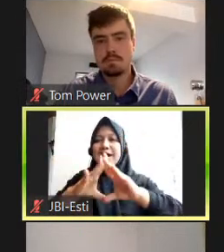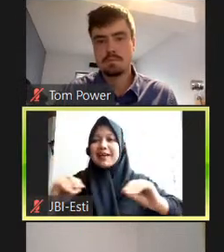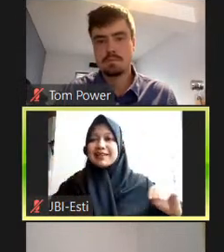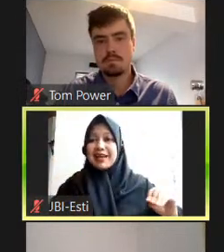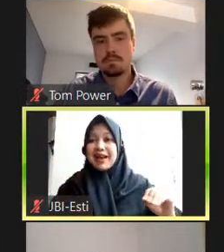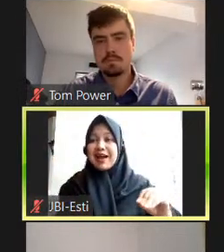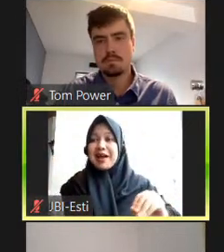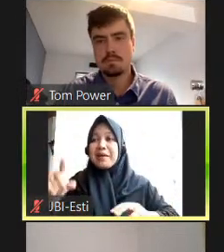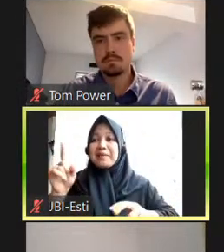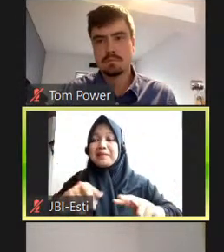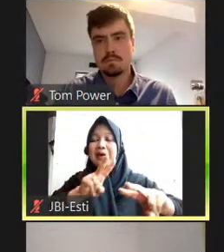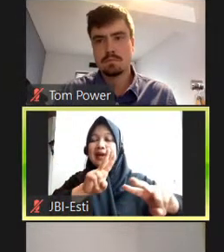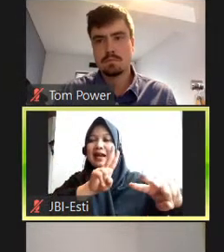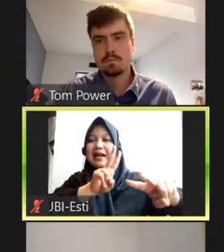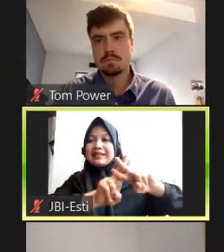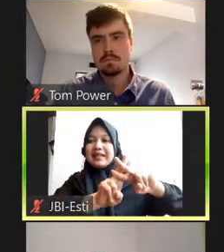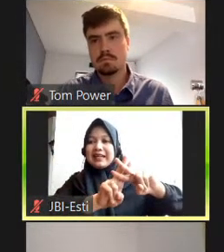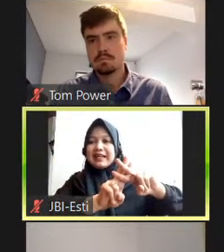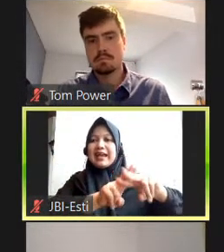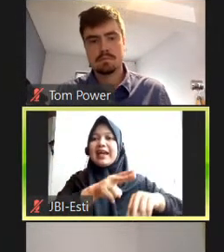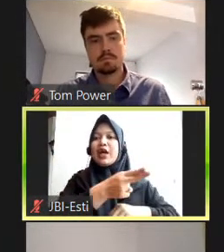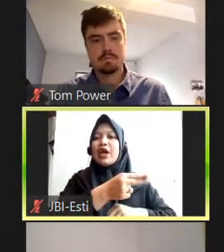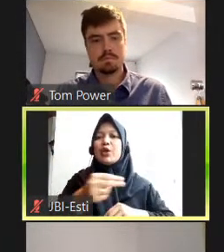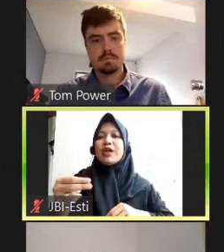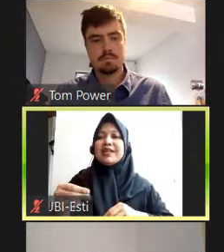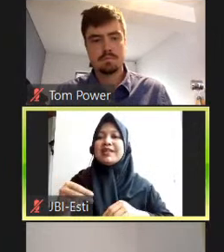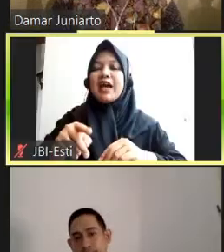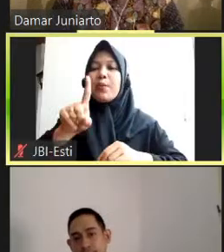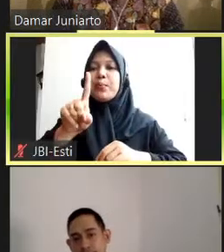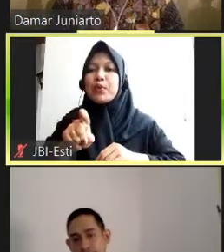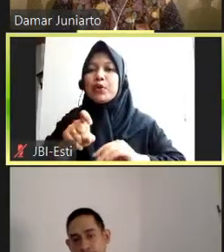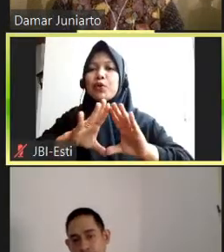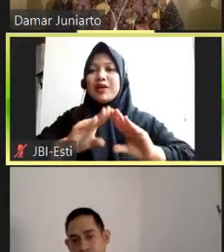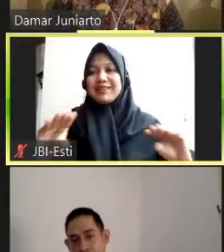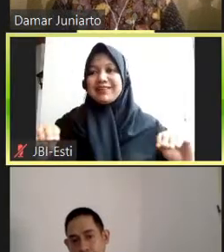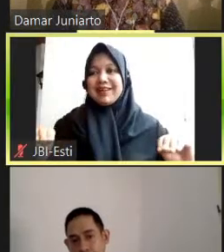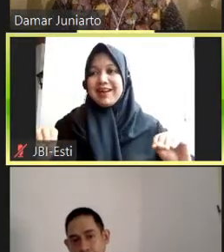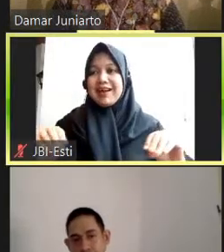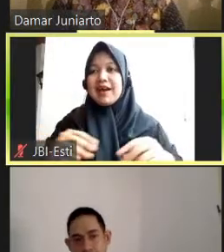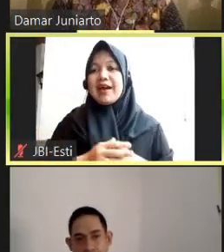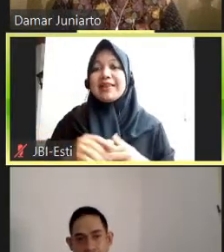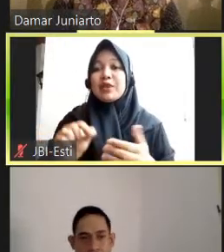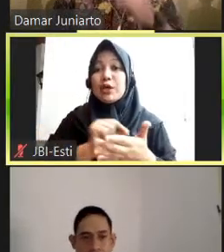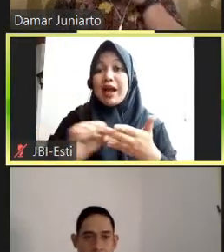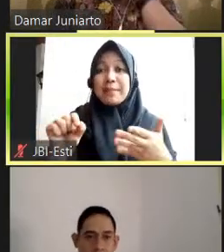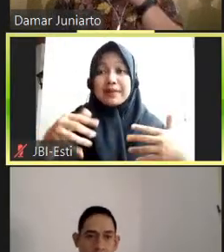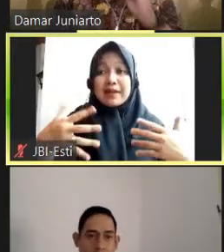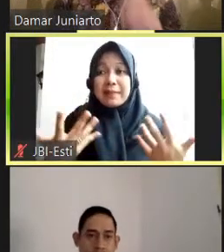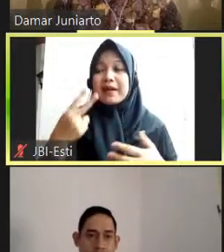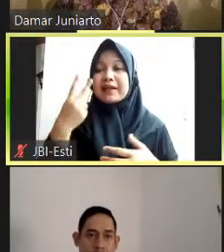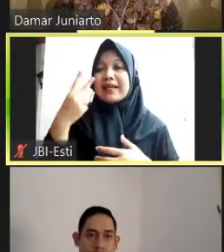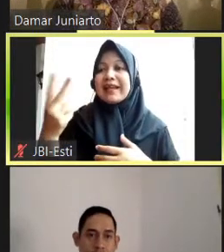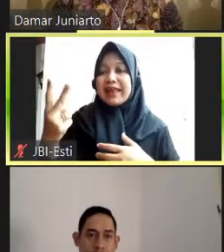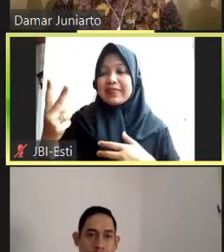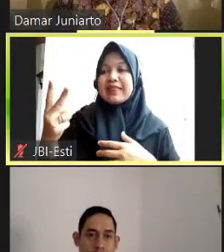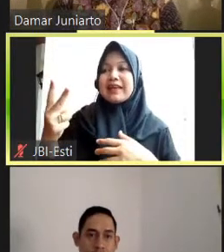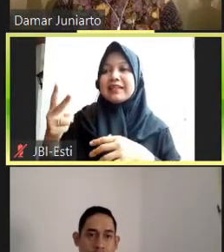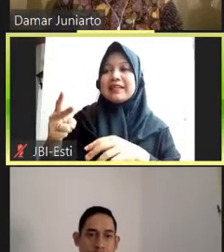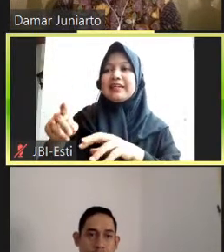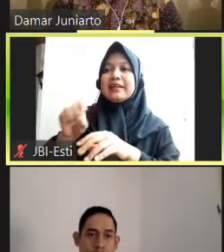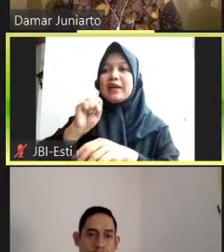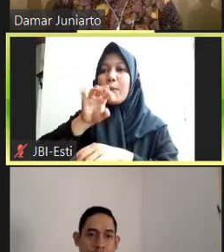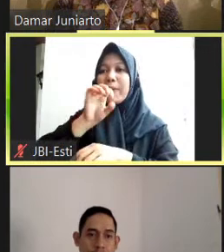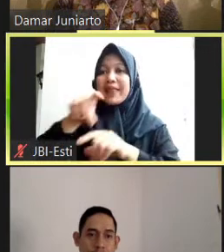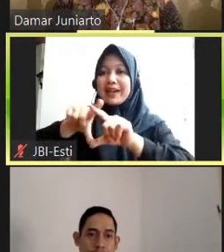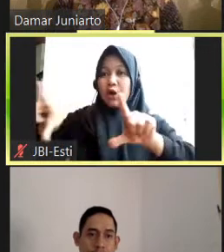tagar Indonesia Butuh Kerja. Nah, nama-nama artisnya bisa dilihat di kolom kanan, paling kanan, tapi paling tidak kita bisa